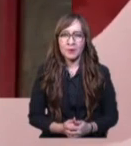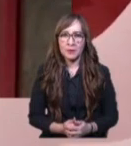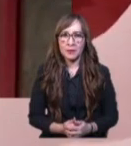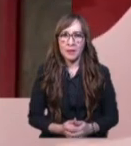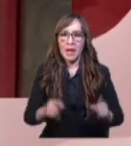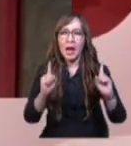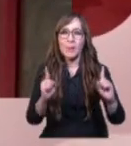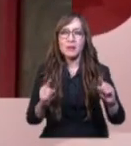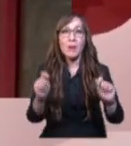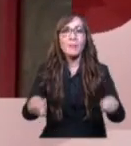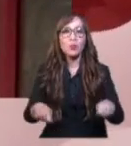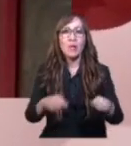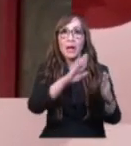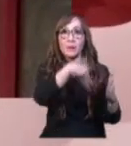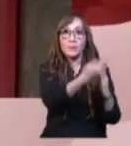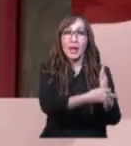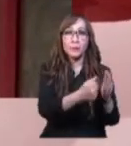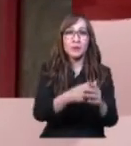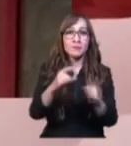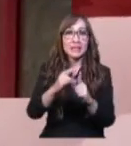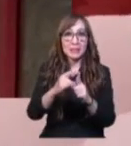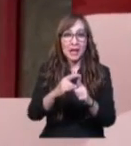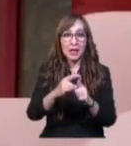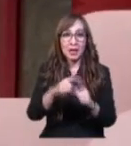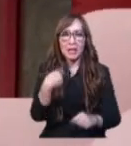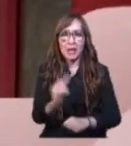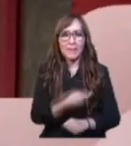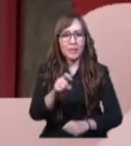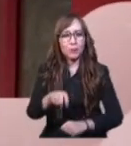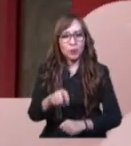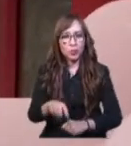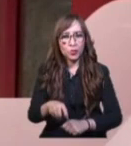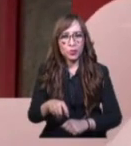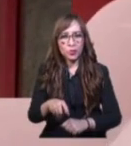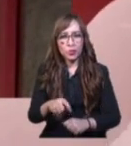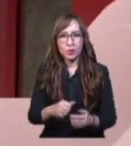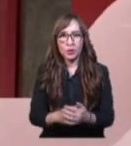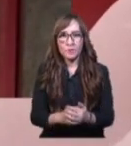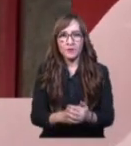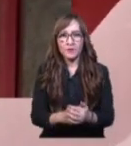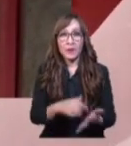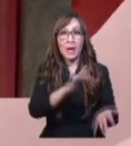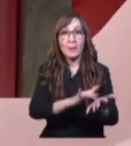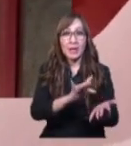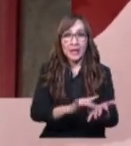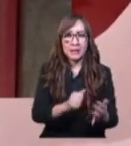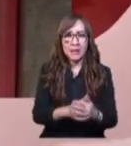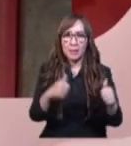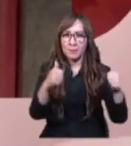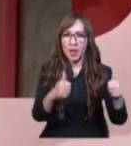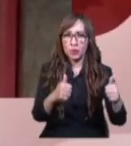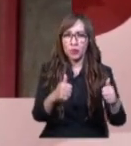kami pakai digital? Karena kembali kami butuh bantuan sebuah platform yang bisa menyiapkan sebuah sistem yang komprehensif